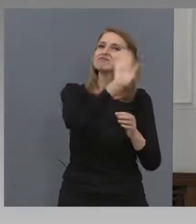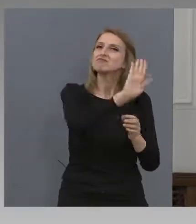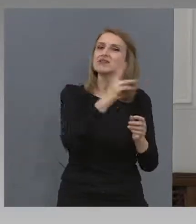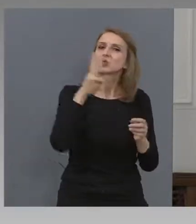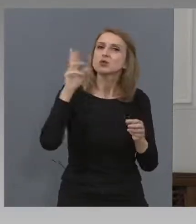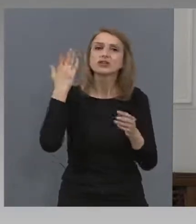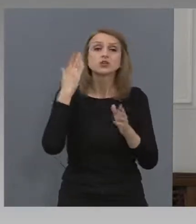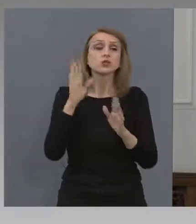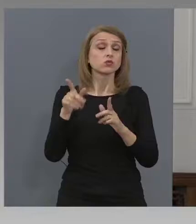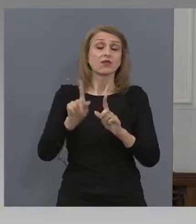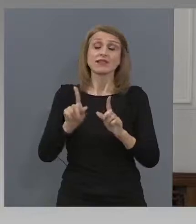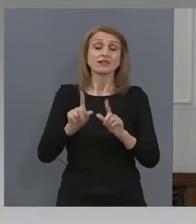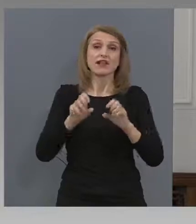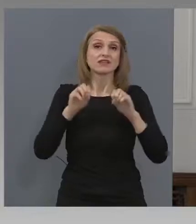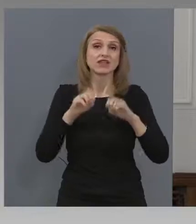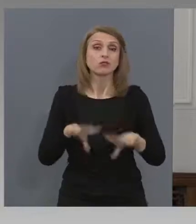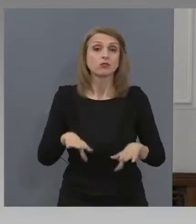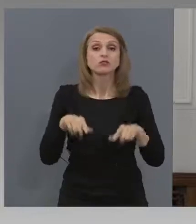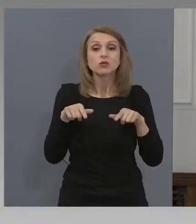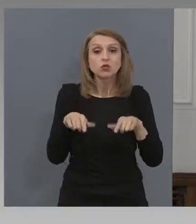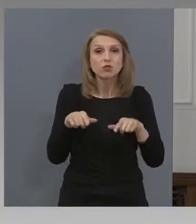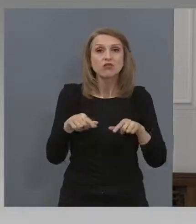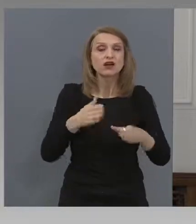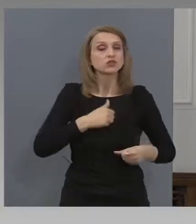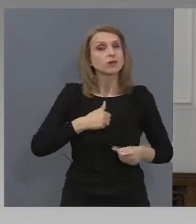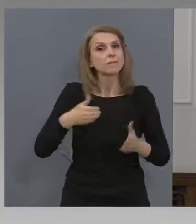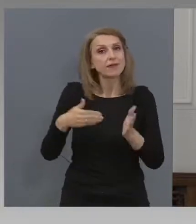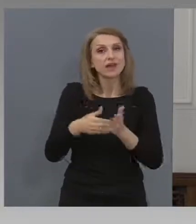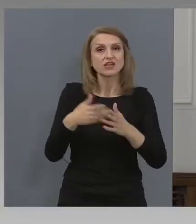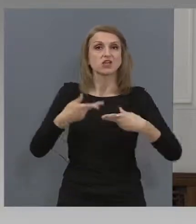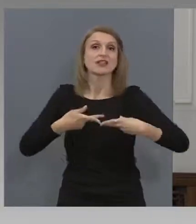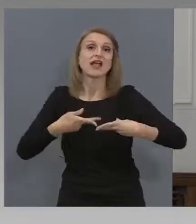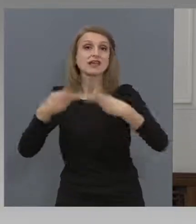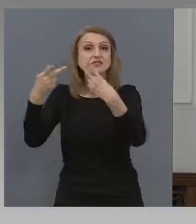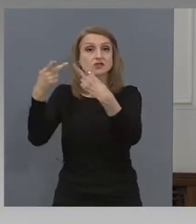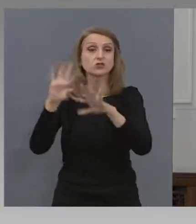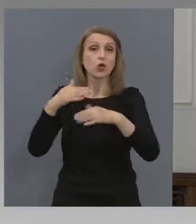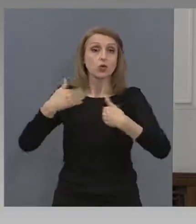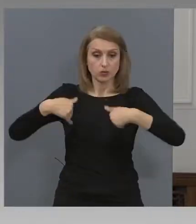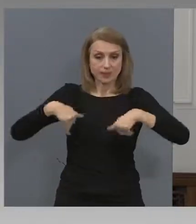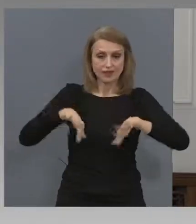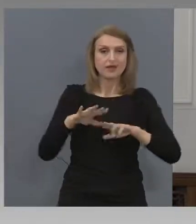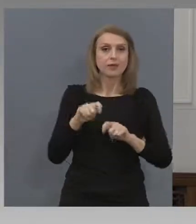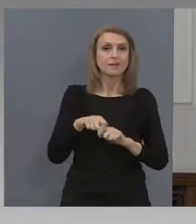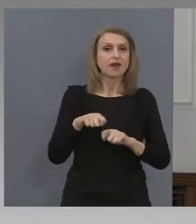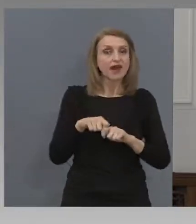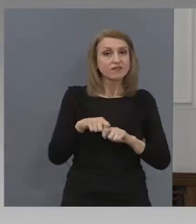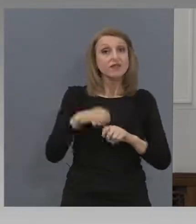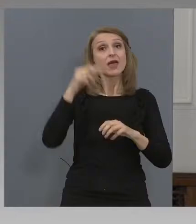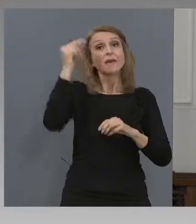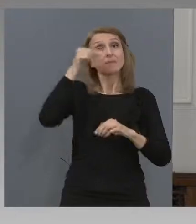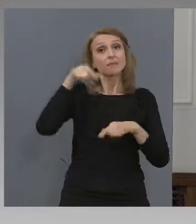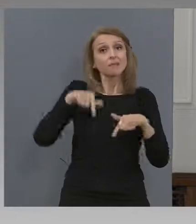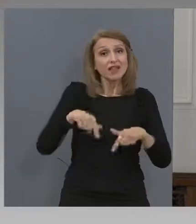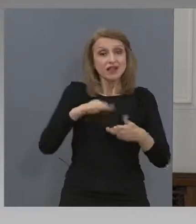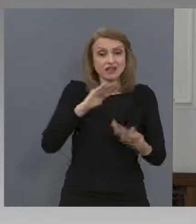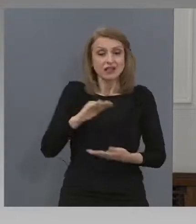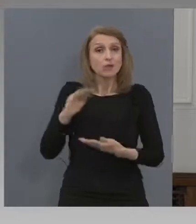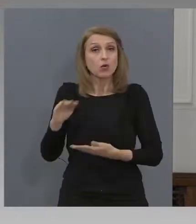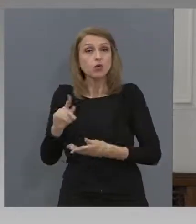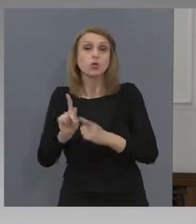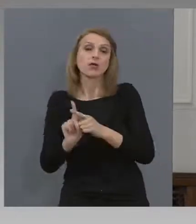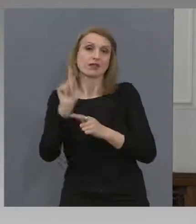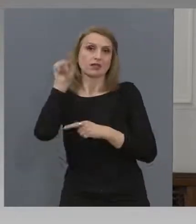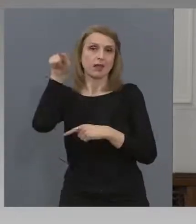ще попречи на износа, който пък правим търговските вериги на българска продукция в тези